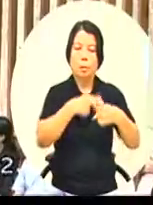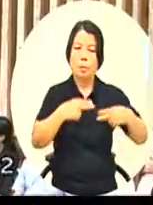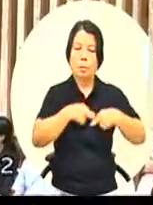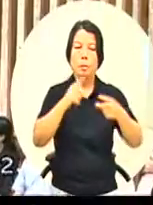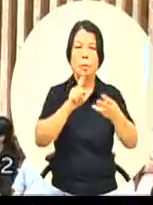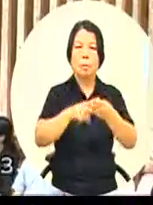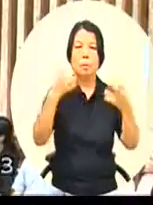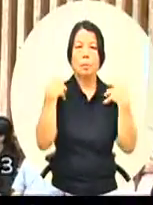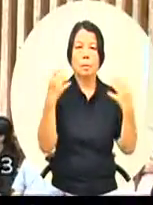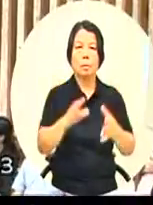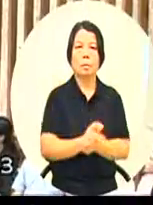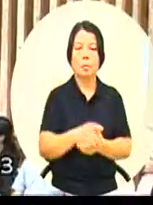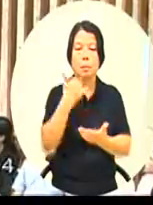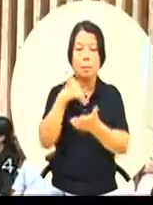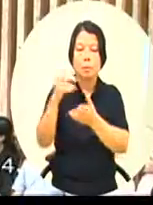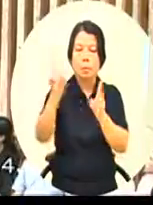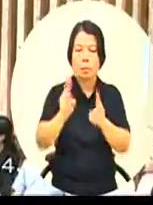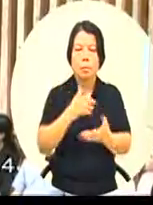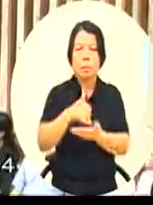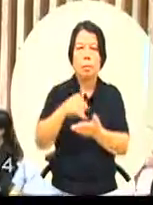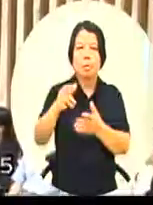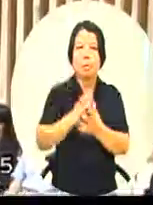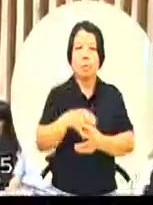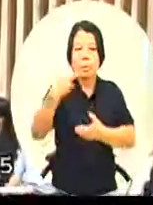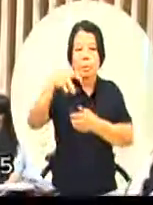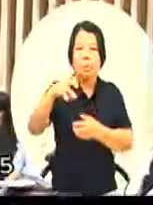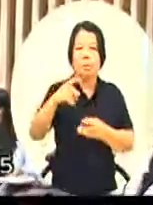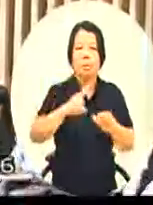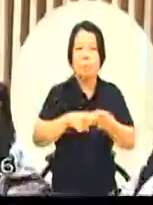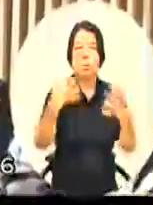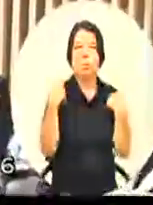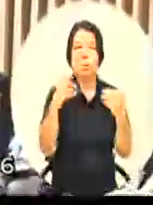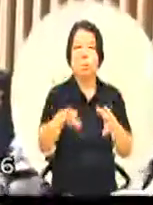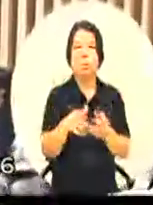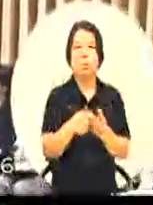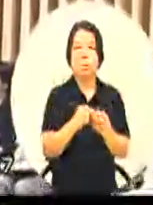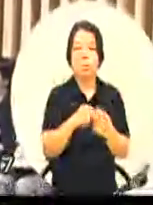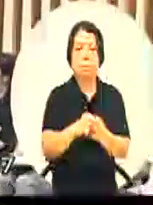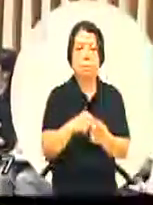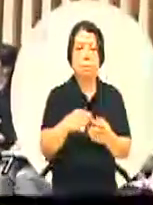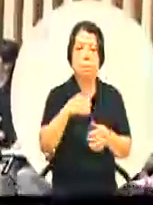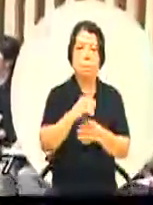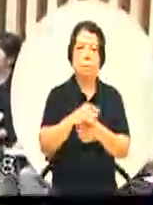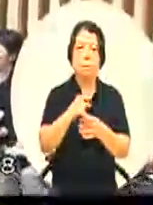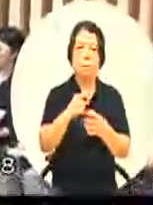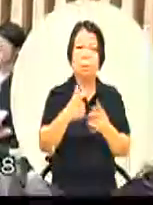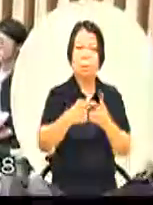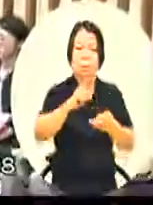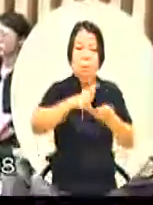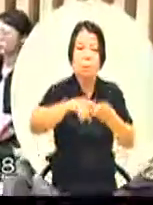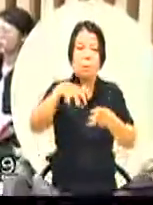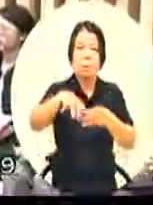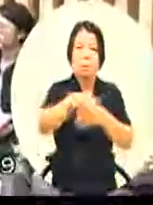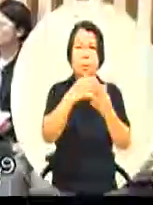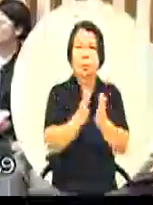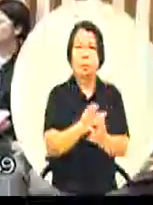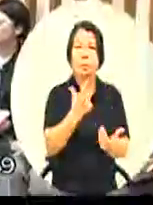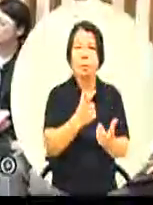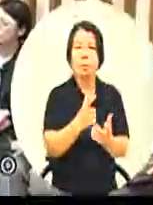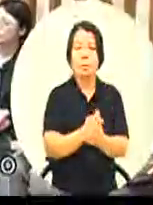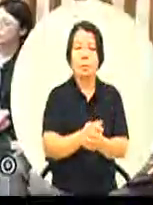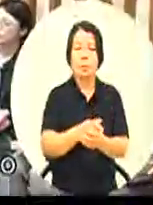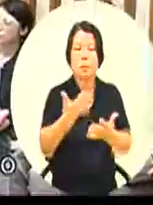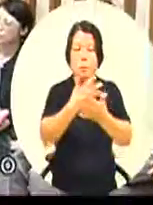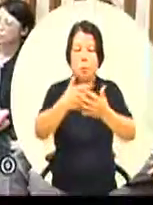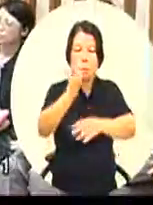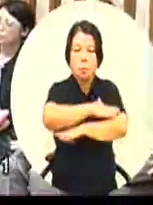们那个电算中心的钟静平钟主任，图书馆的薛昭义薛主任，还媒体处的哈那个郭英胜郭